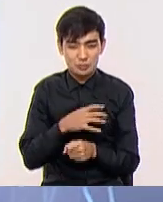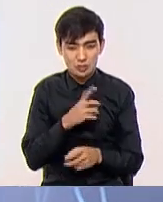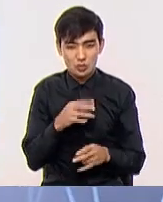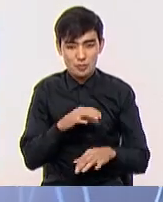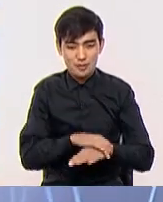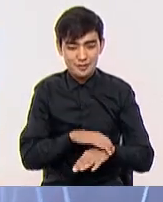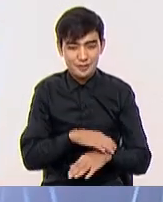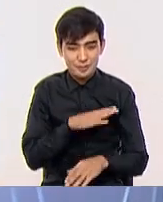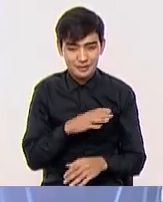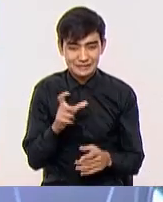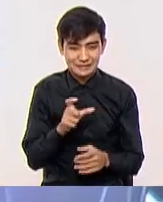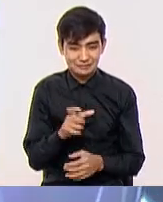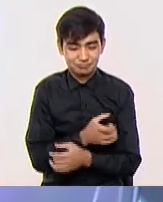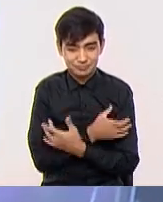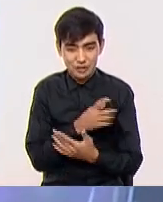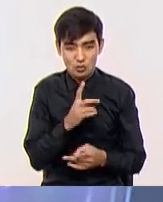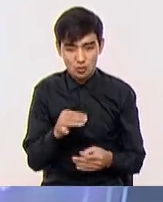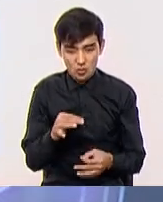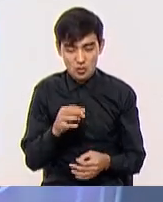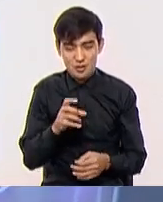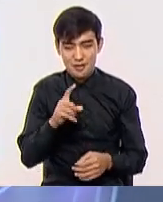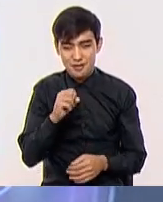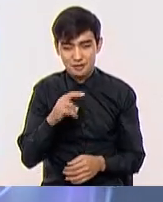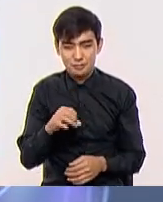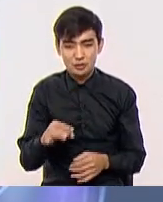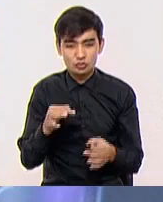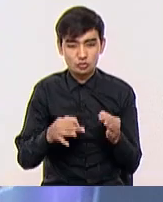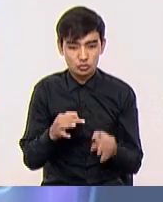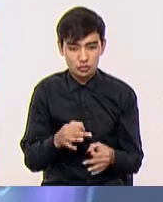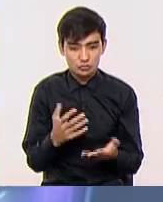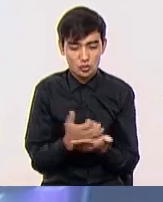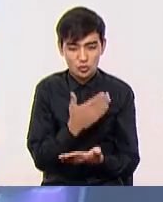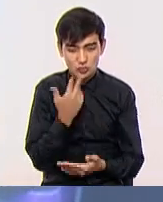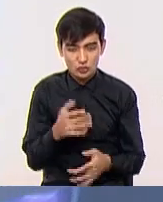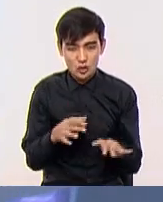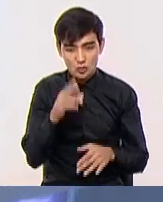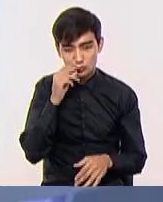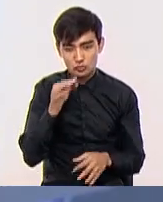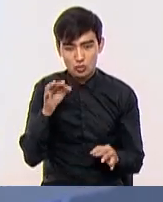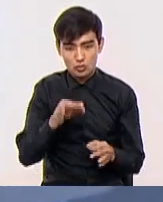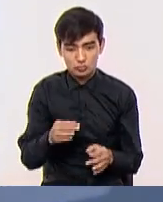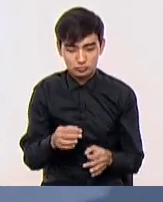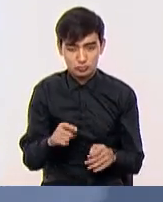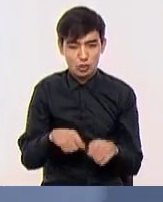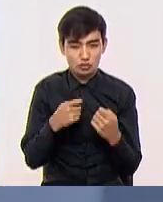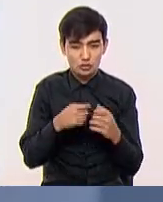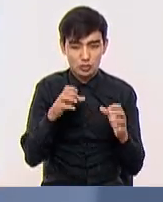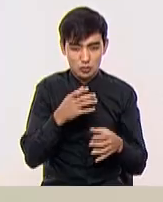доказательство продемонстрировала синяки. Однако административный суд не нашел в действиях мужчины состава